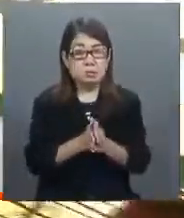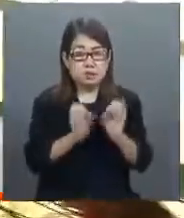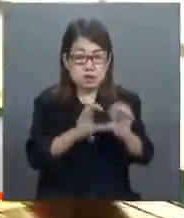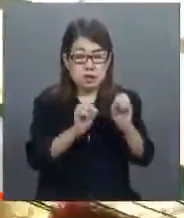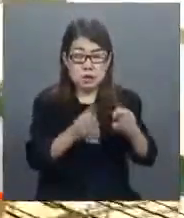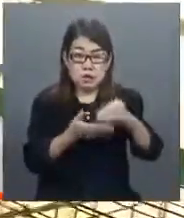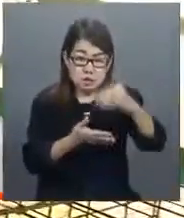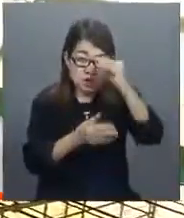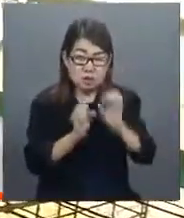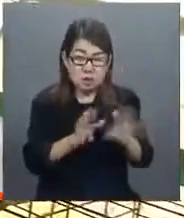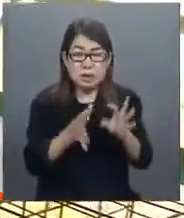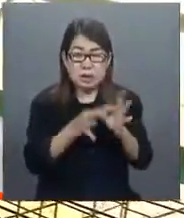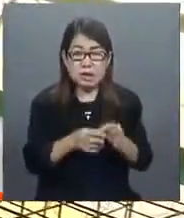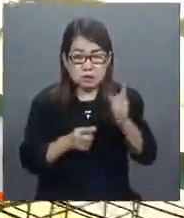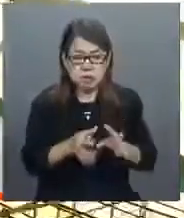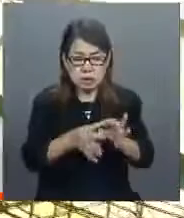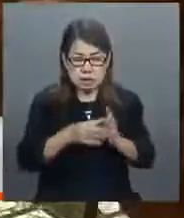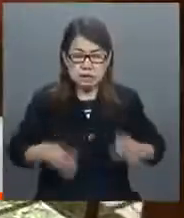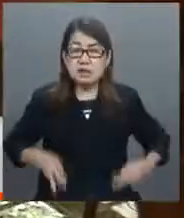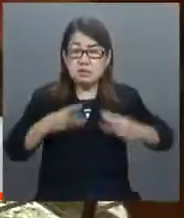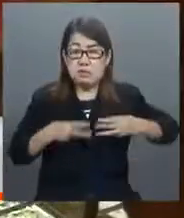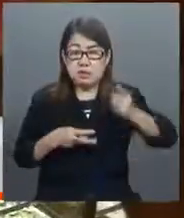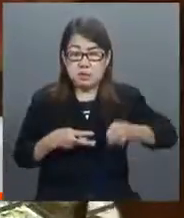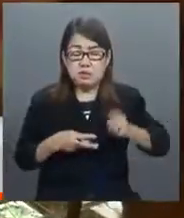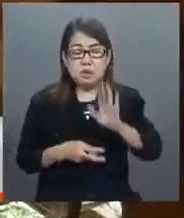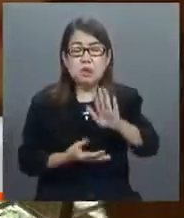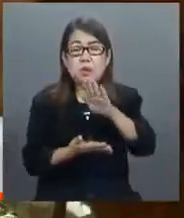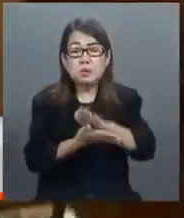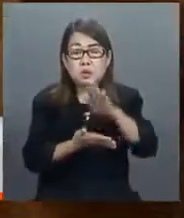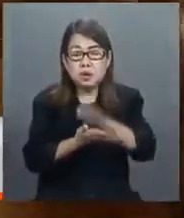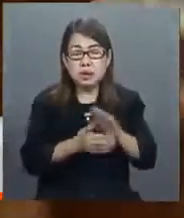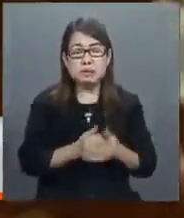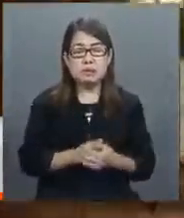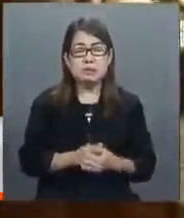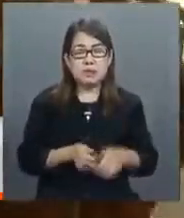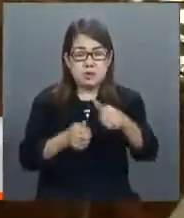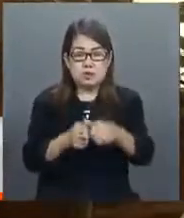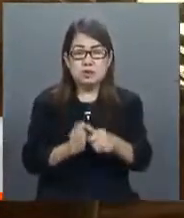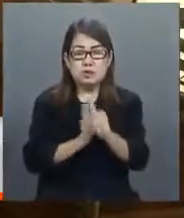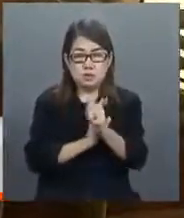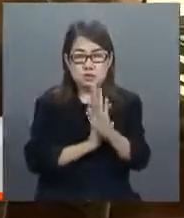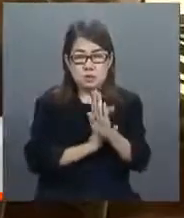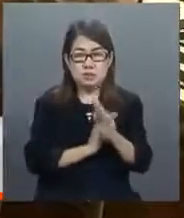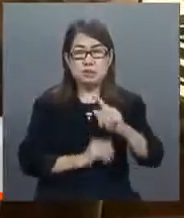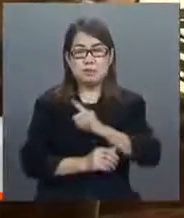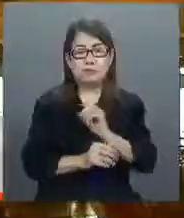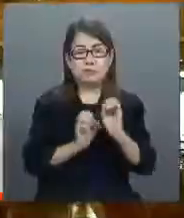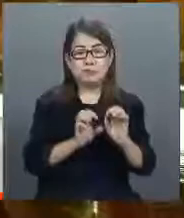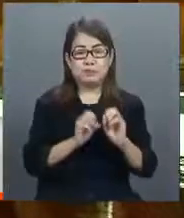ที่ใช้ชีวิตเป็นตัวตั้งของโรงเรียนบ้านคูเมืองอ่อนอนุเคราะห์ในอำเภอวารินชำราบจังหวัดอุบลราชธ